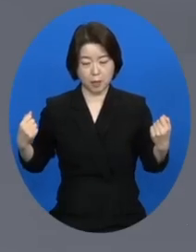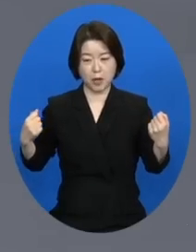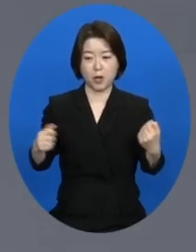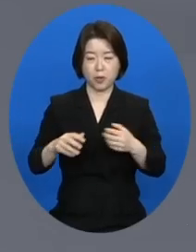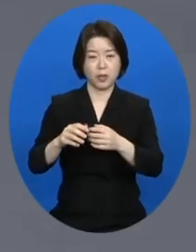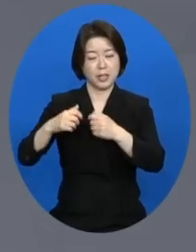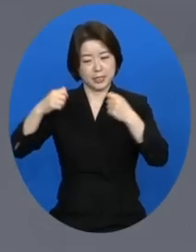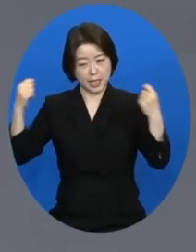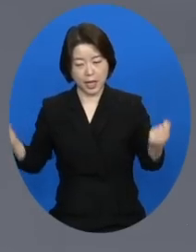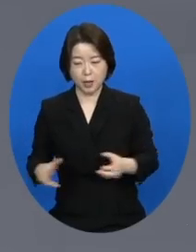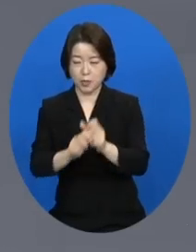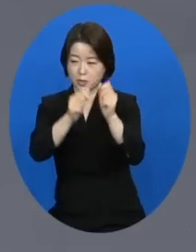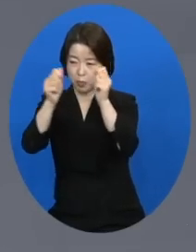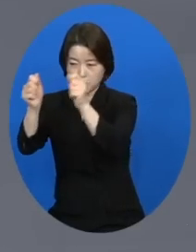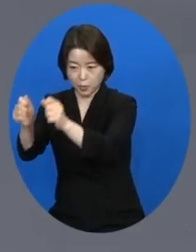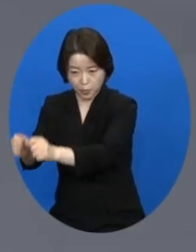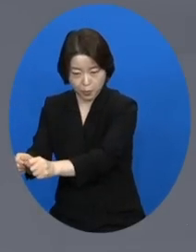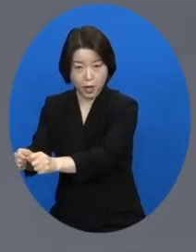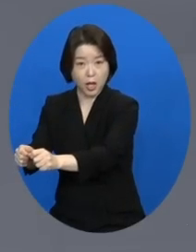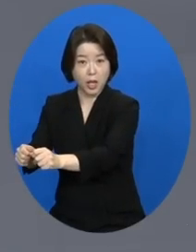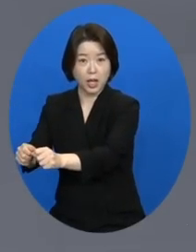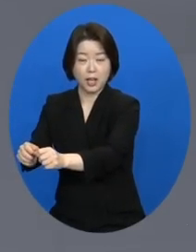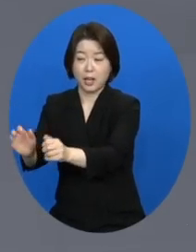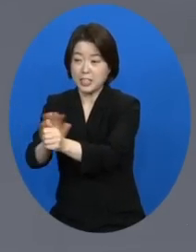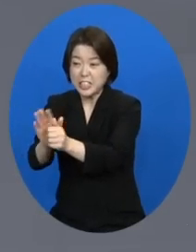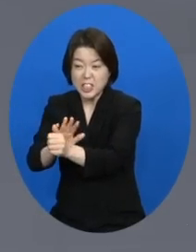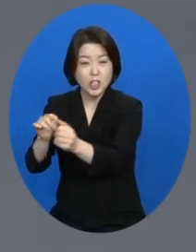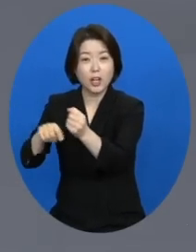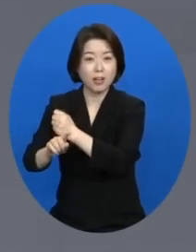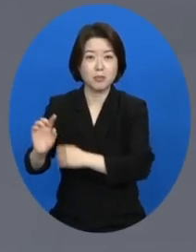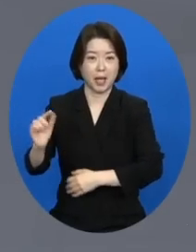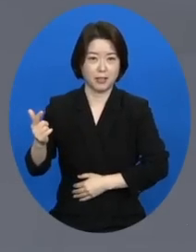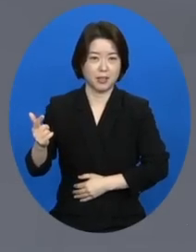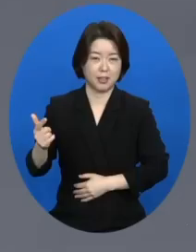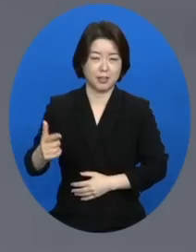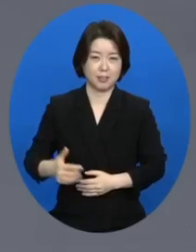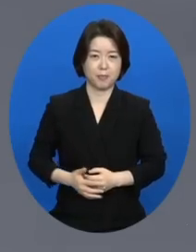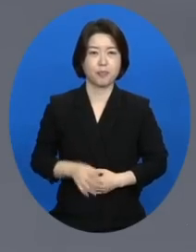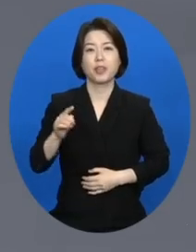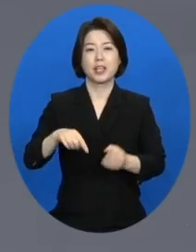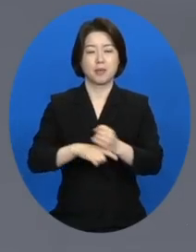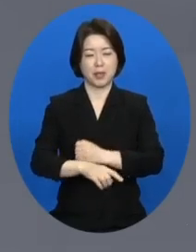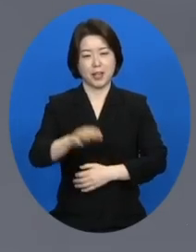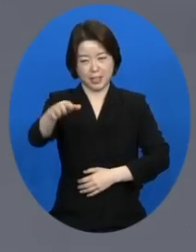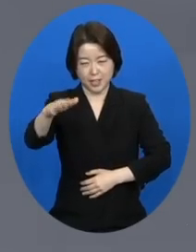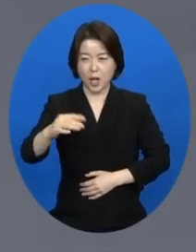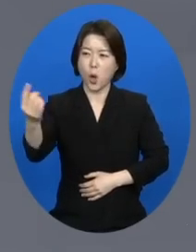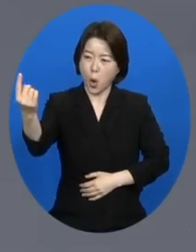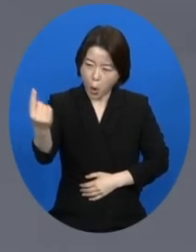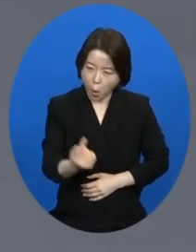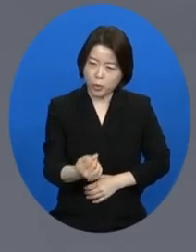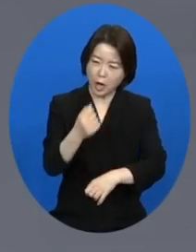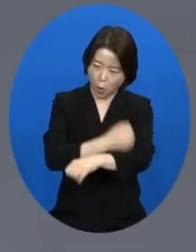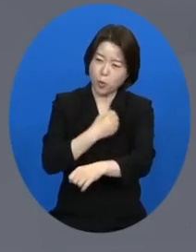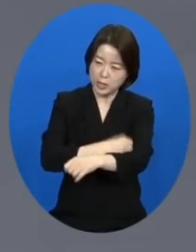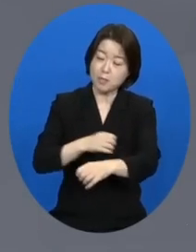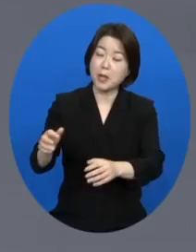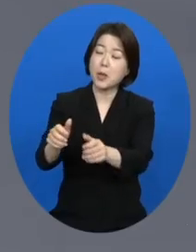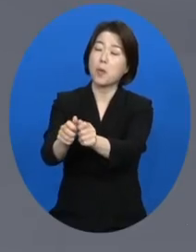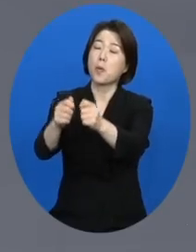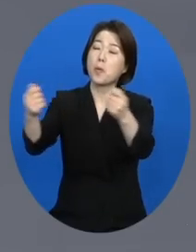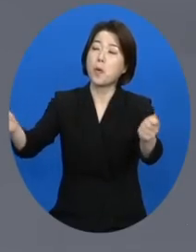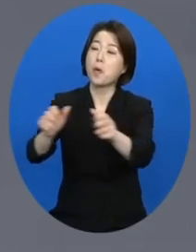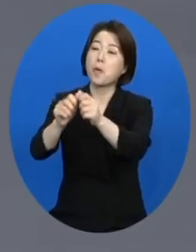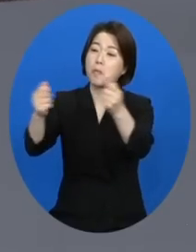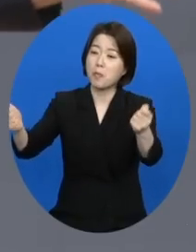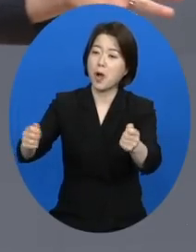벗기다 이런 의미가 전혀 아닙니다. 이 의미는요, 야 요셉아 너 오늘아 참 수고 많았지, 잠깐 그 옷 잠깐